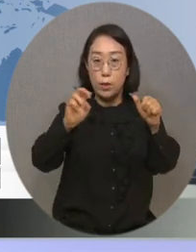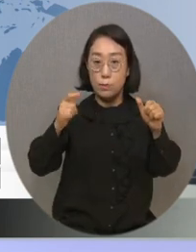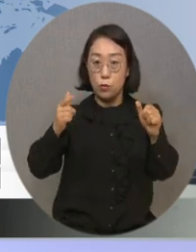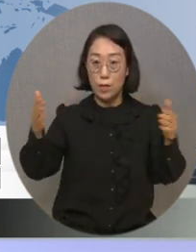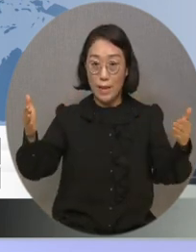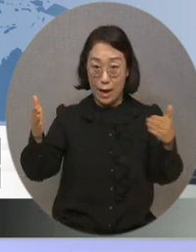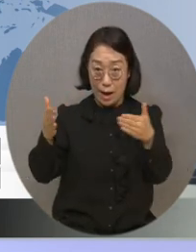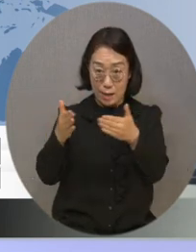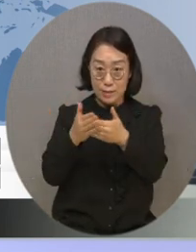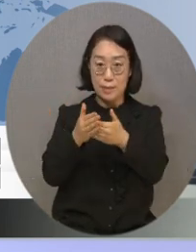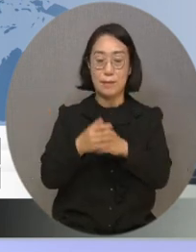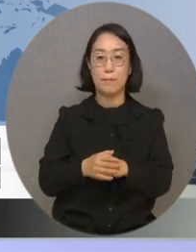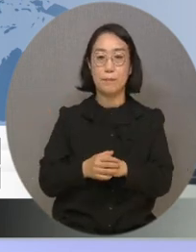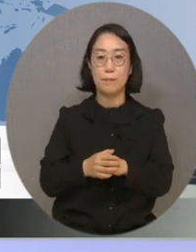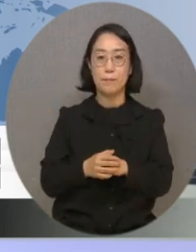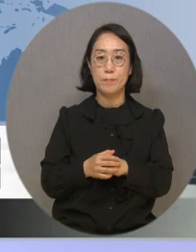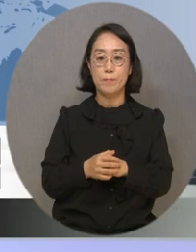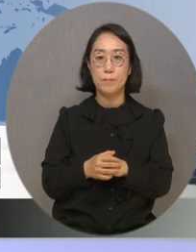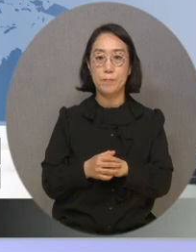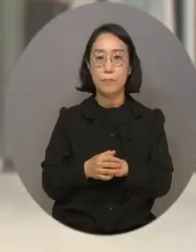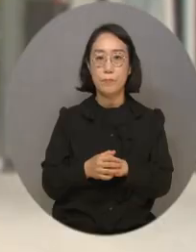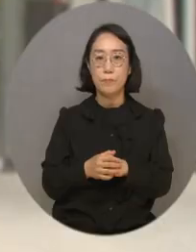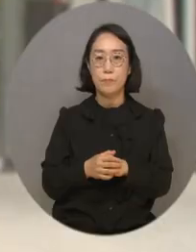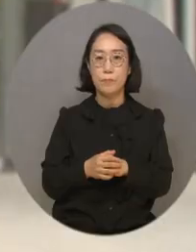26일까지입니다. 최유라 기자가 전합니다.